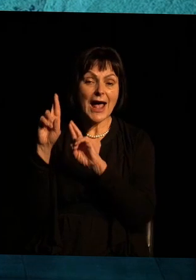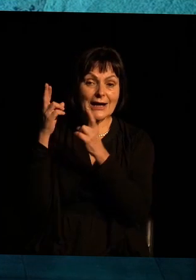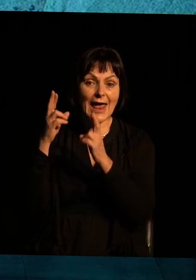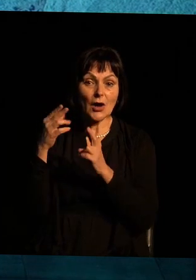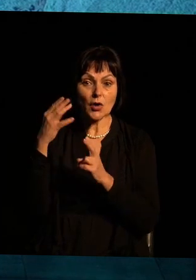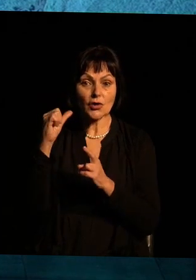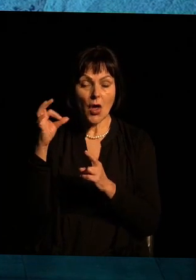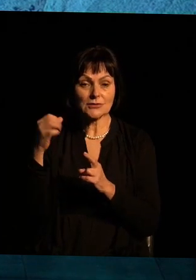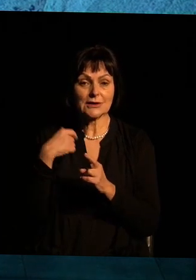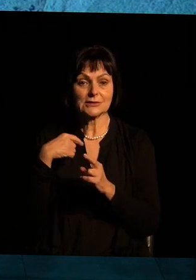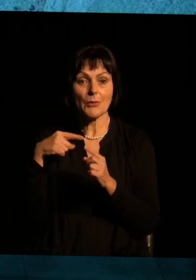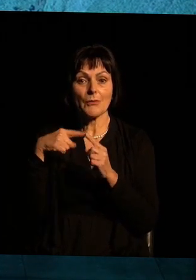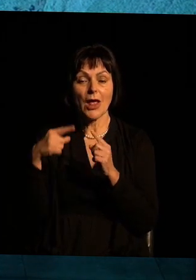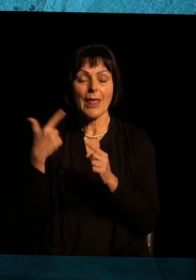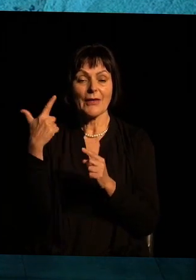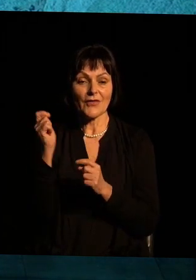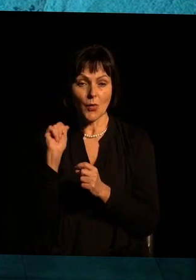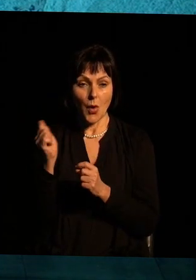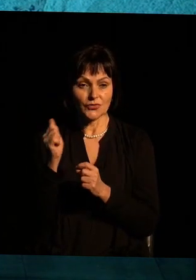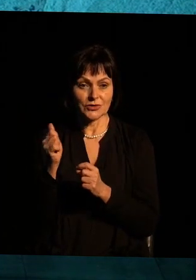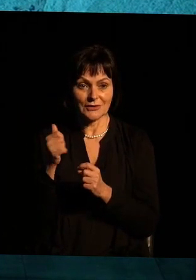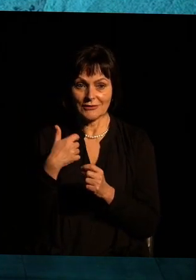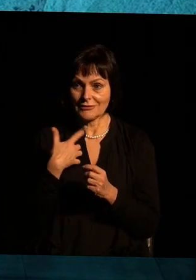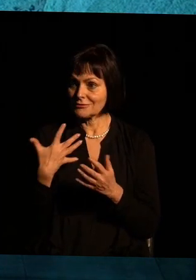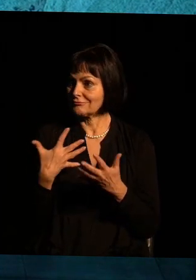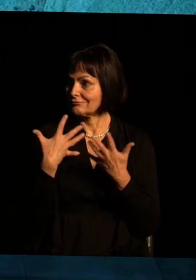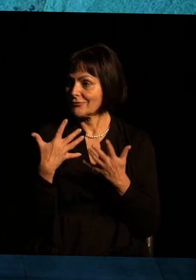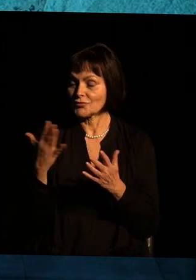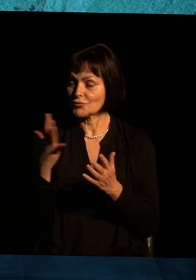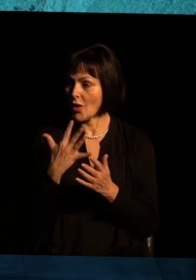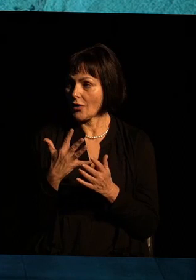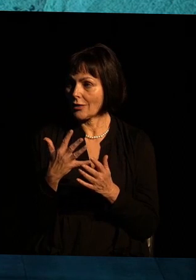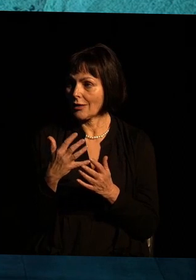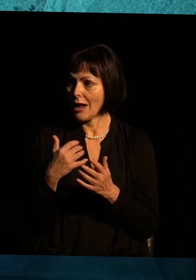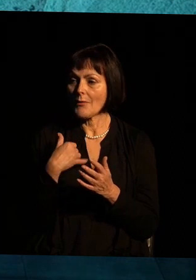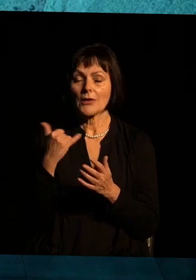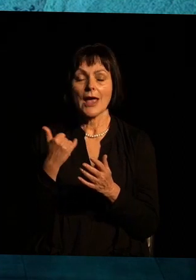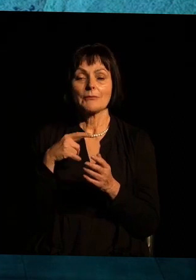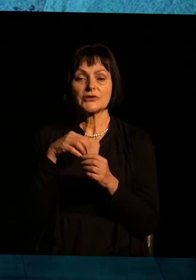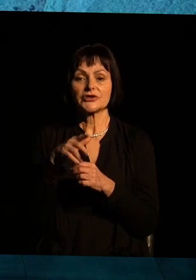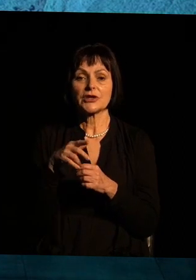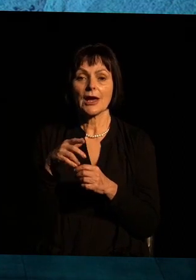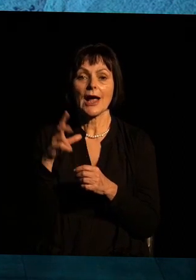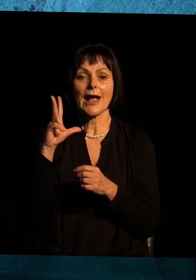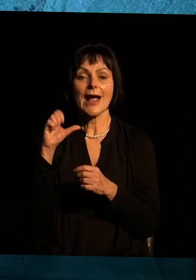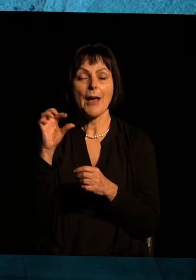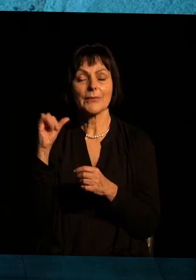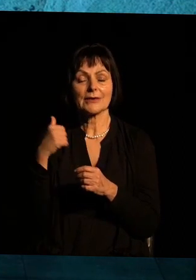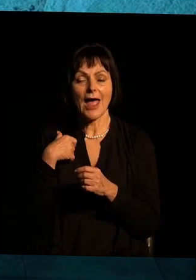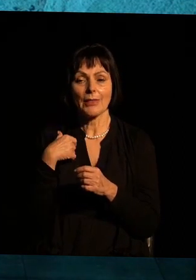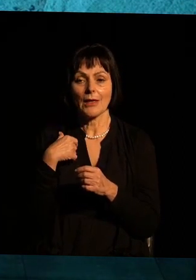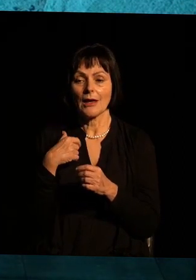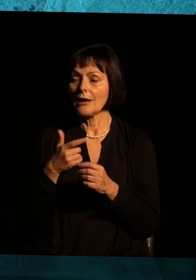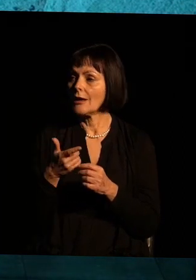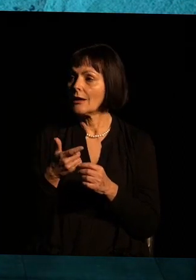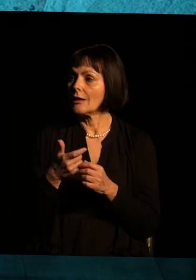Nosie jest poniżej 2 godzin. No jest to absolutnie niewiarygodne. No i jak ty, albo też przejście El Capitana w ogóle w stylu free